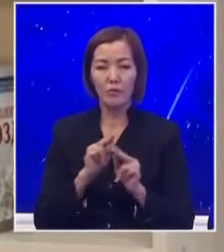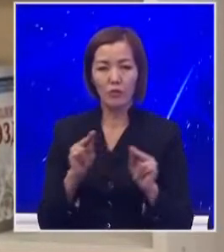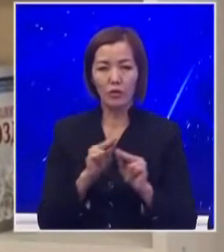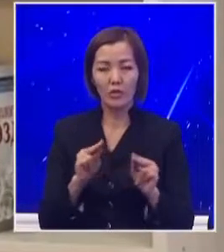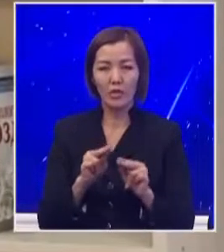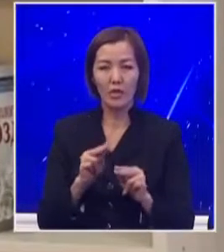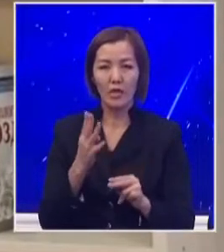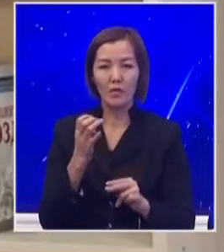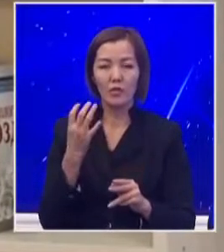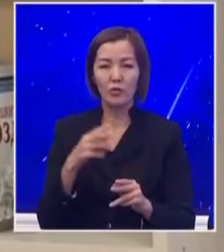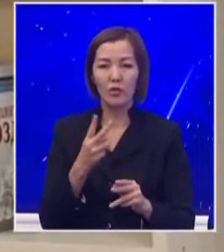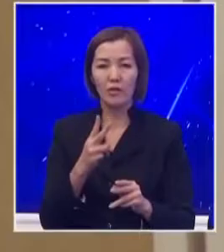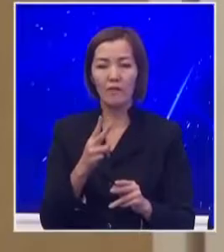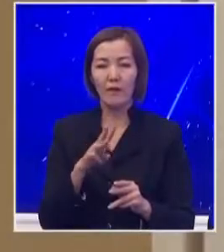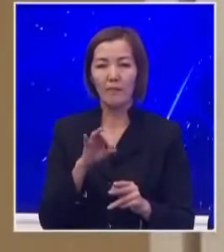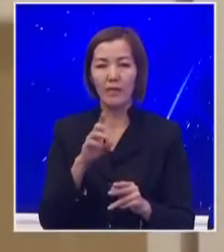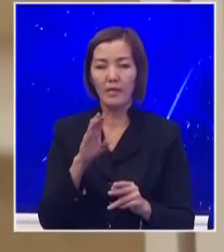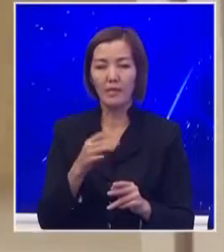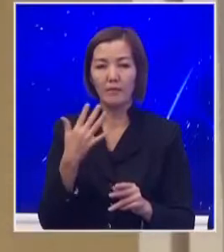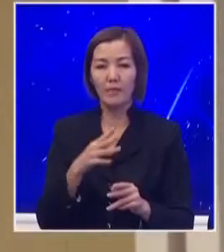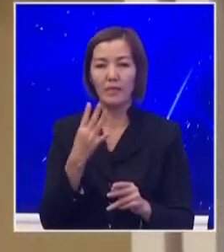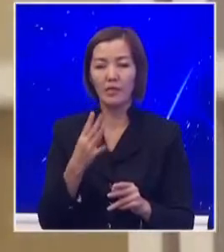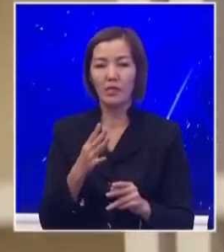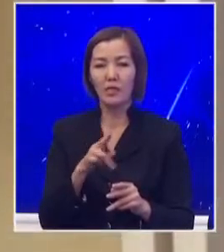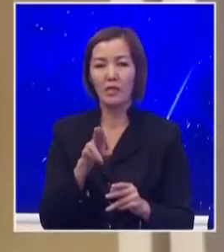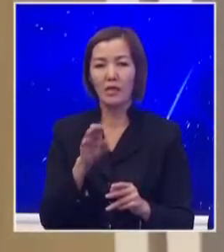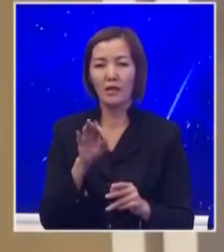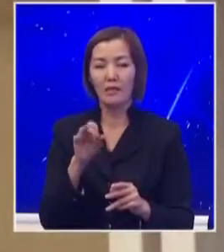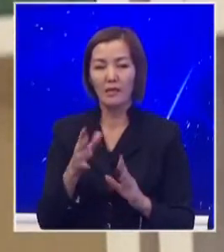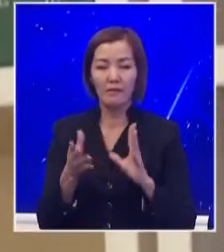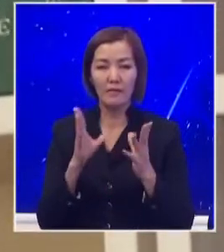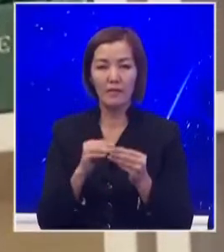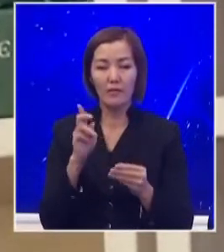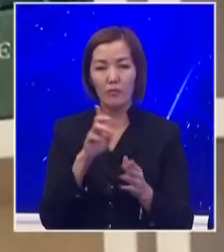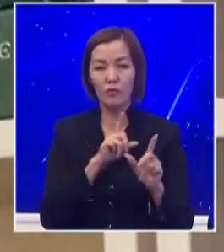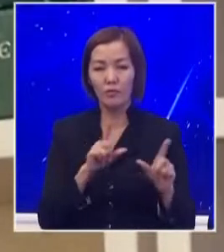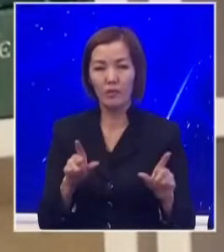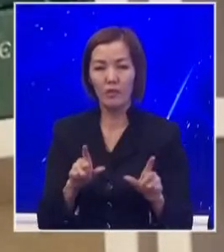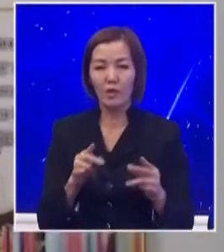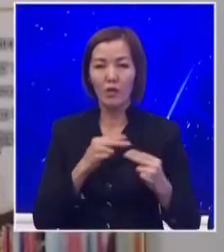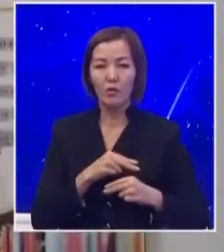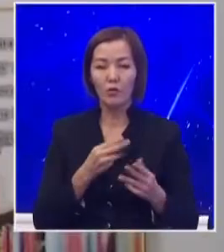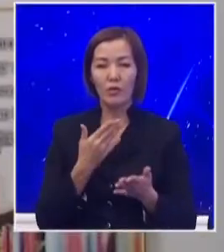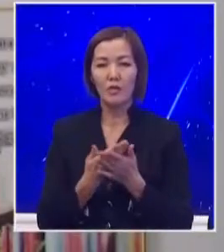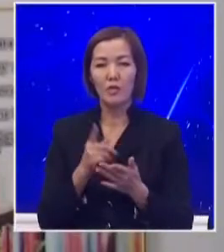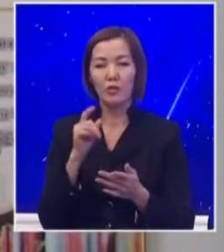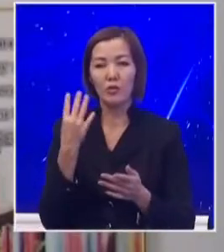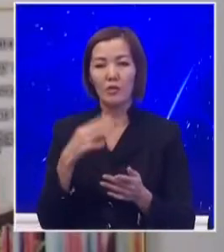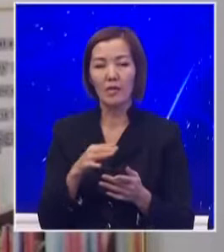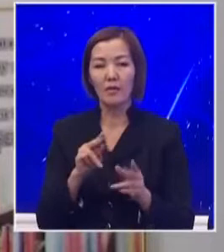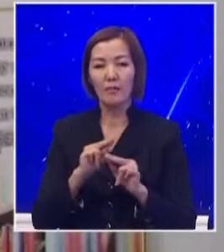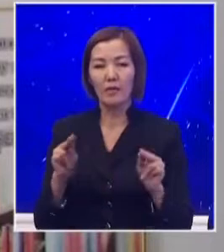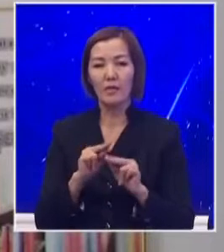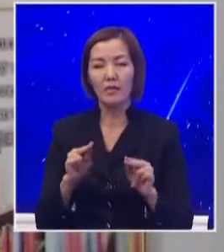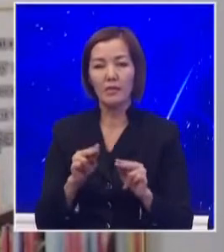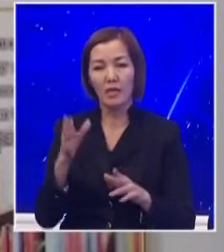посещают 442 магистранта и 54 докторанта. В целом в учебном заведении трудятся около 140